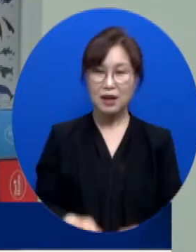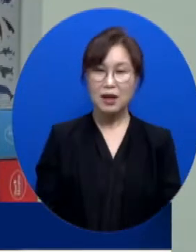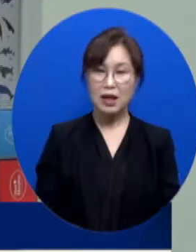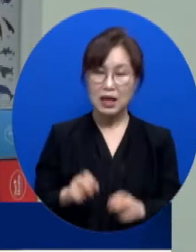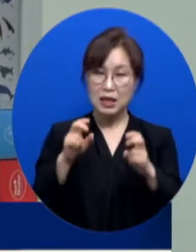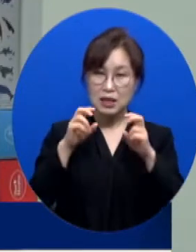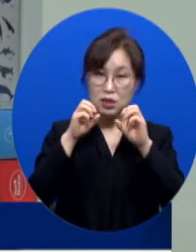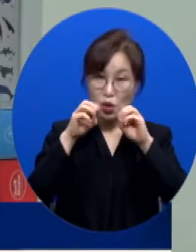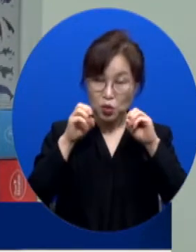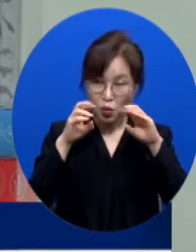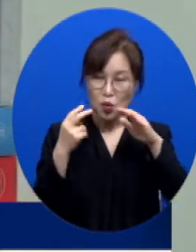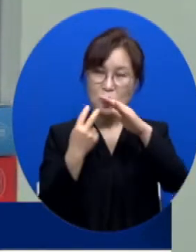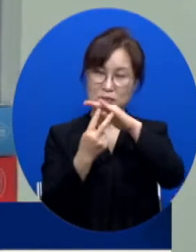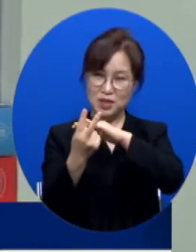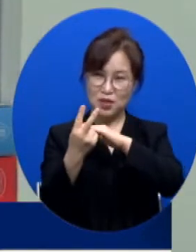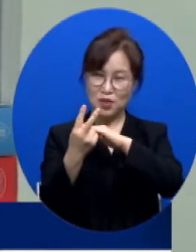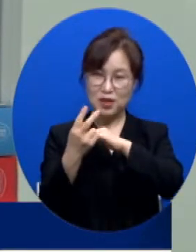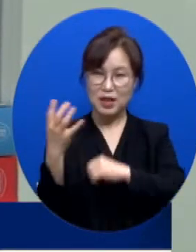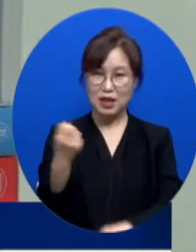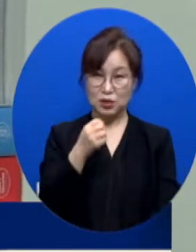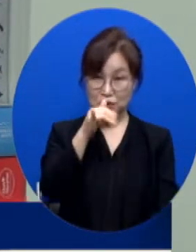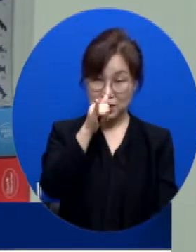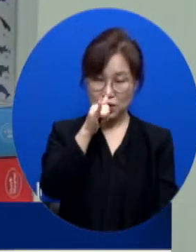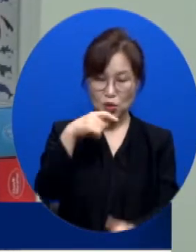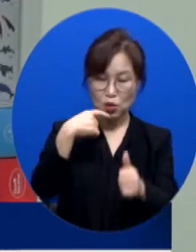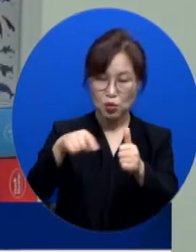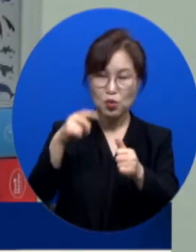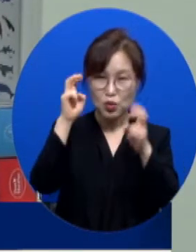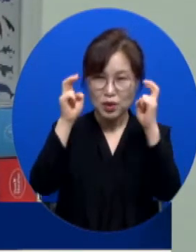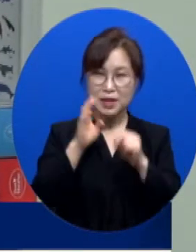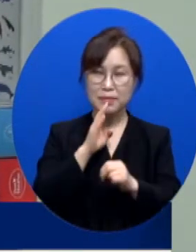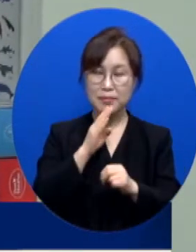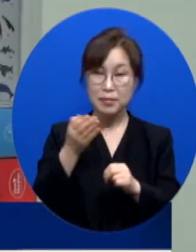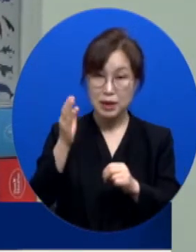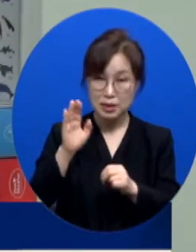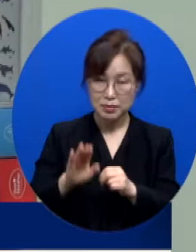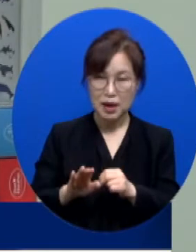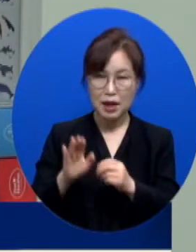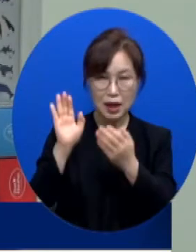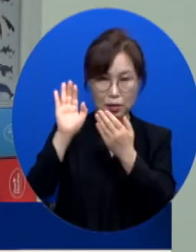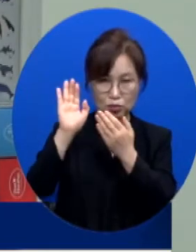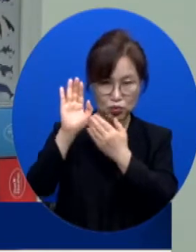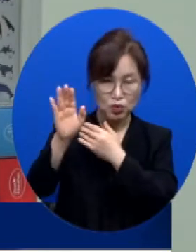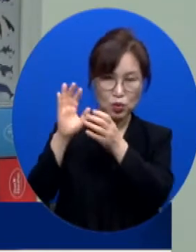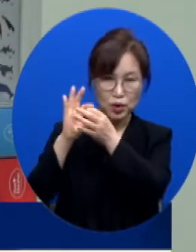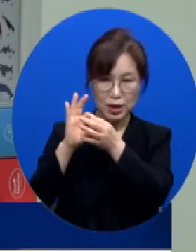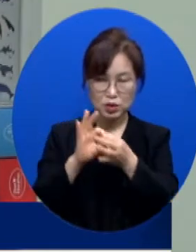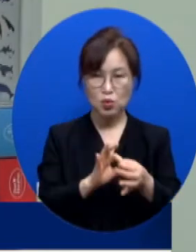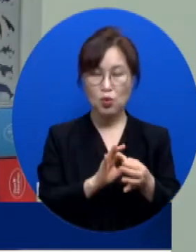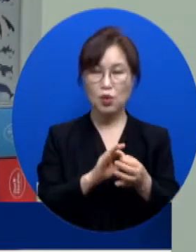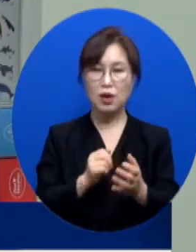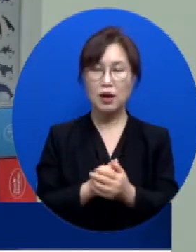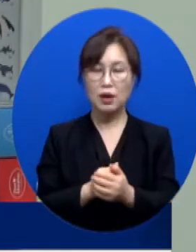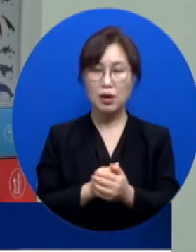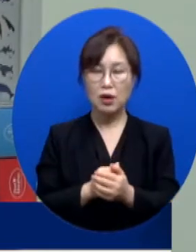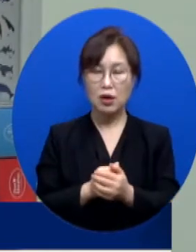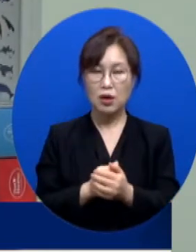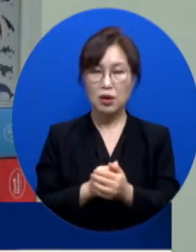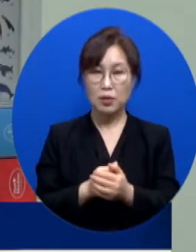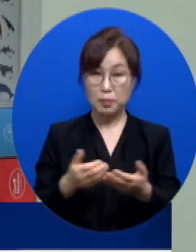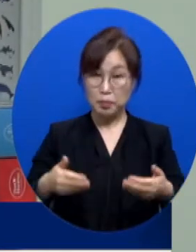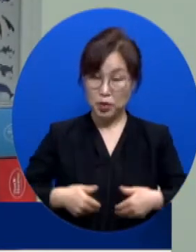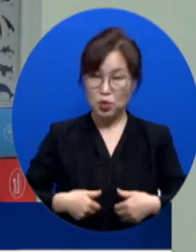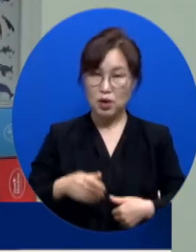선교가 비전인 회사예요. 교육회사로 알려졌지만은 계속적으로 지금 처음 교육이 해야 될